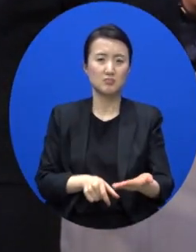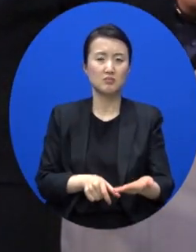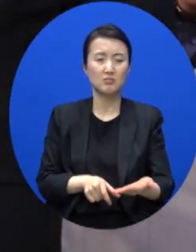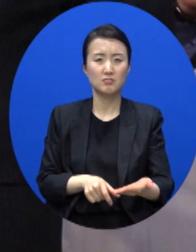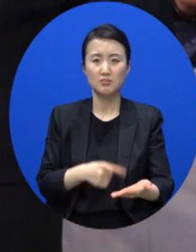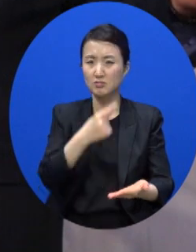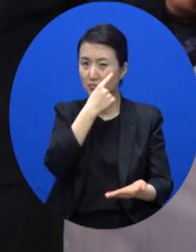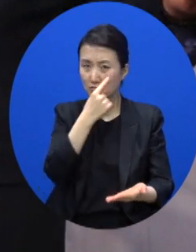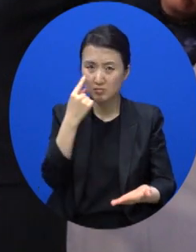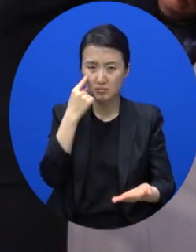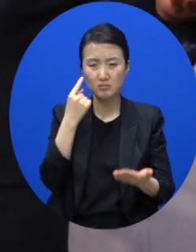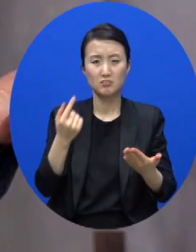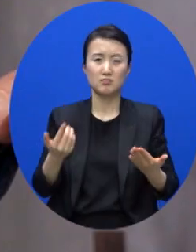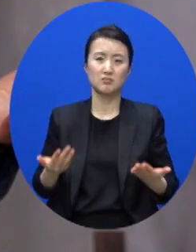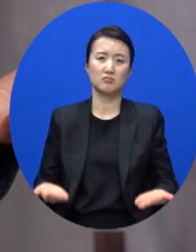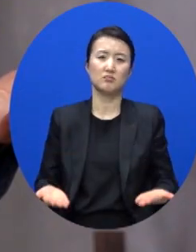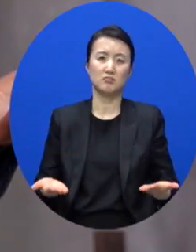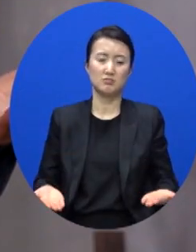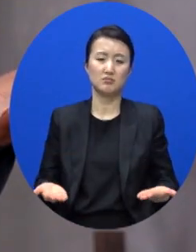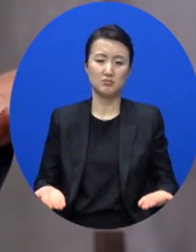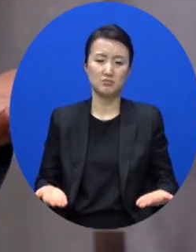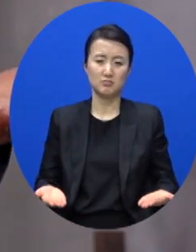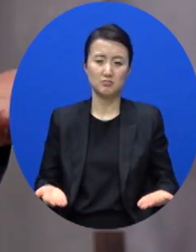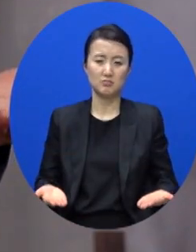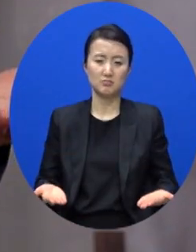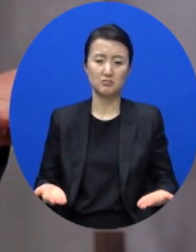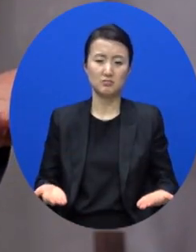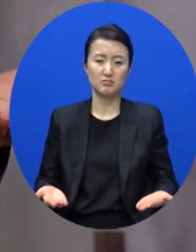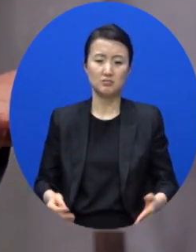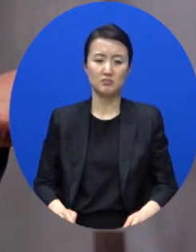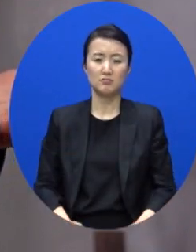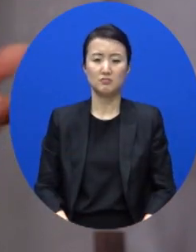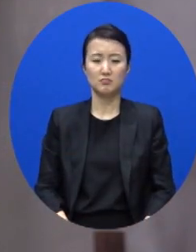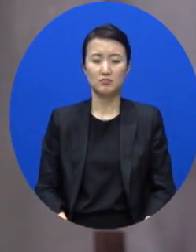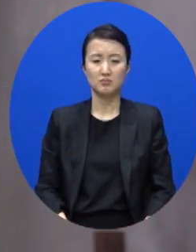기록이나 유물이 지금 남아있는 게 없습니다.